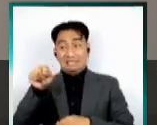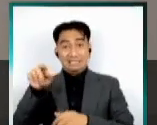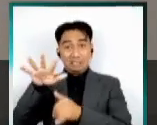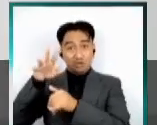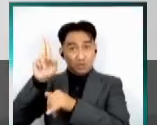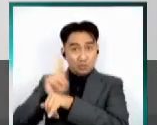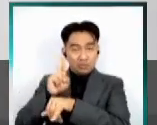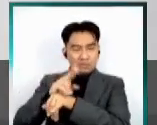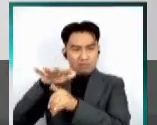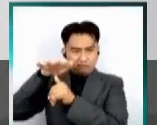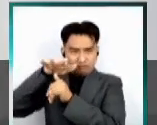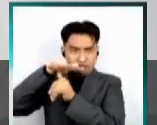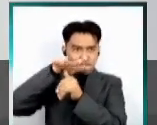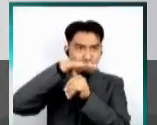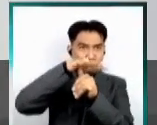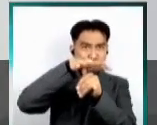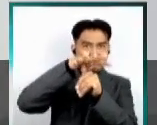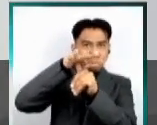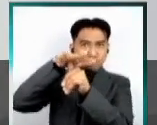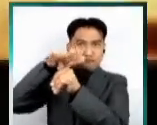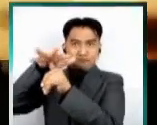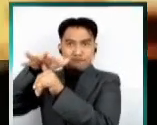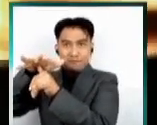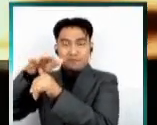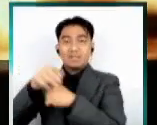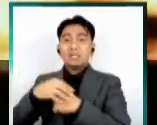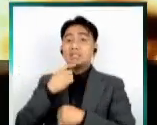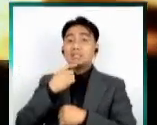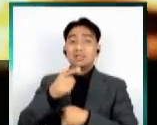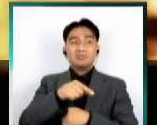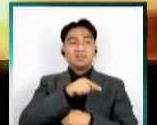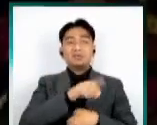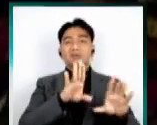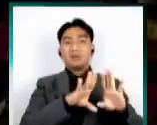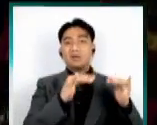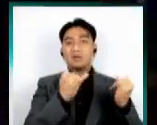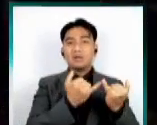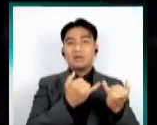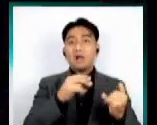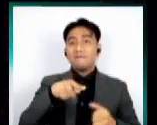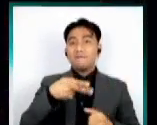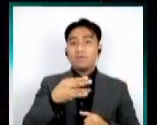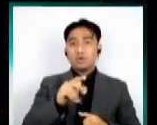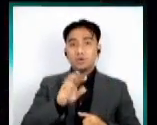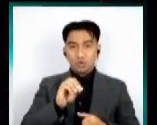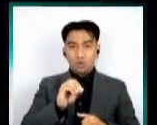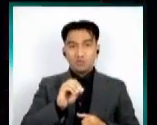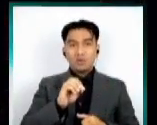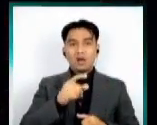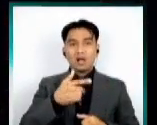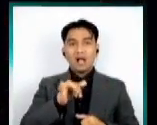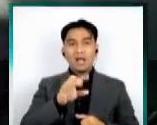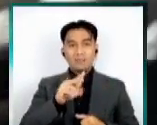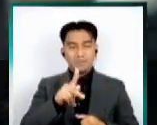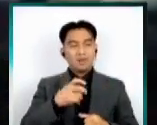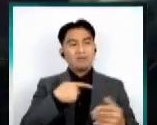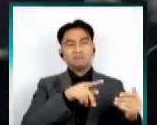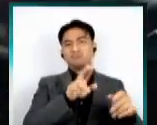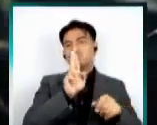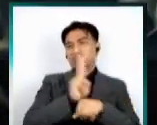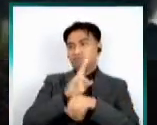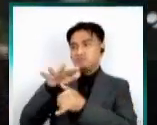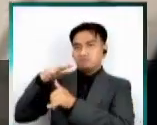sky ng mga responder. Ayon sa startup company na Photokite, pinabibilis ng kanilang 5G drones ang pagkuha